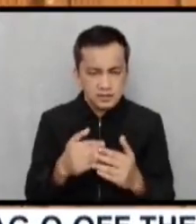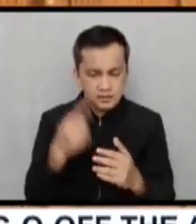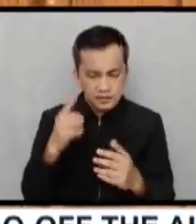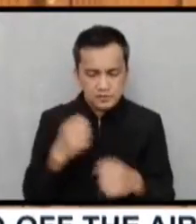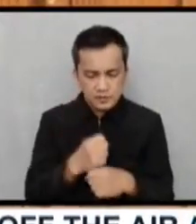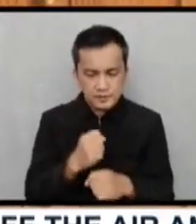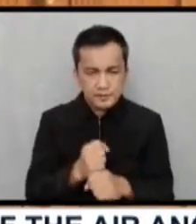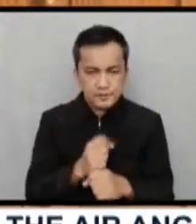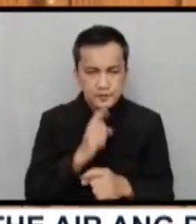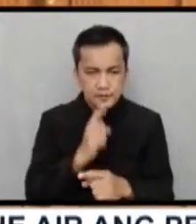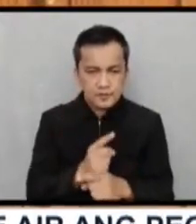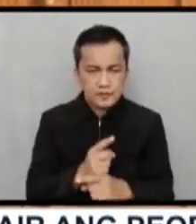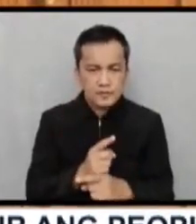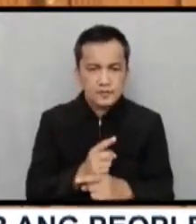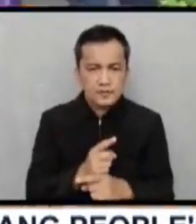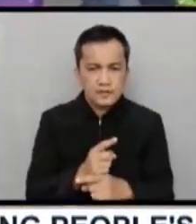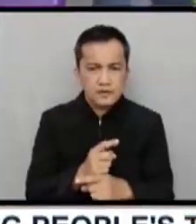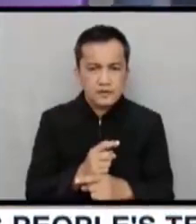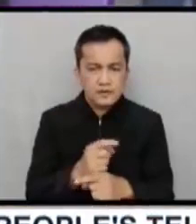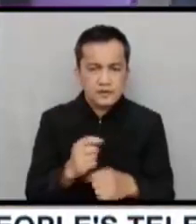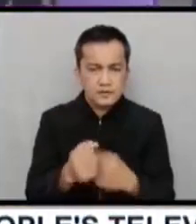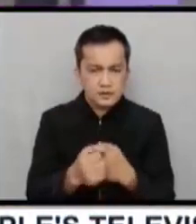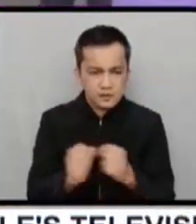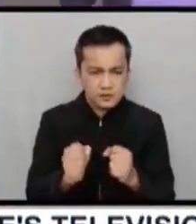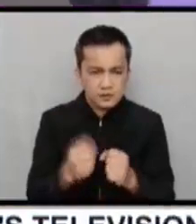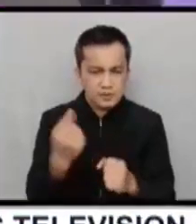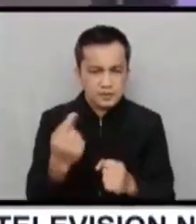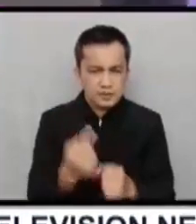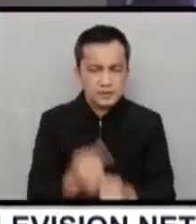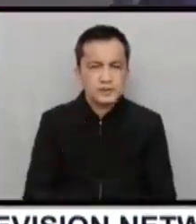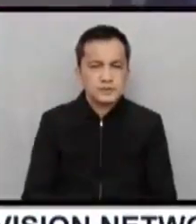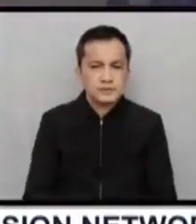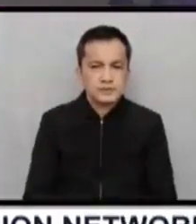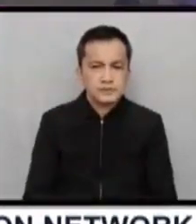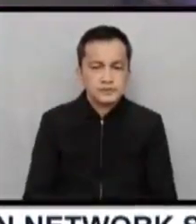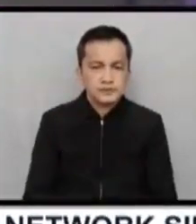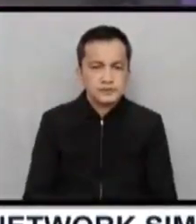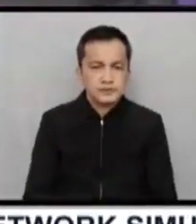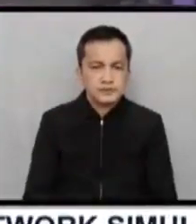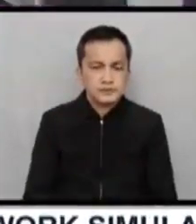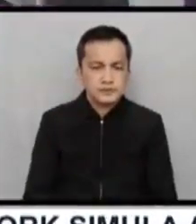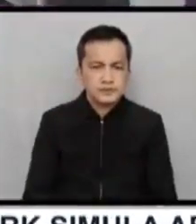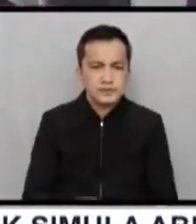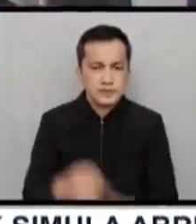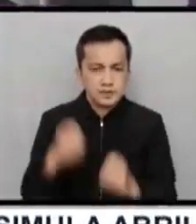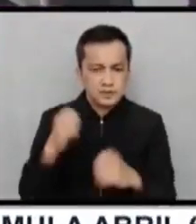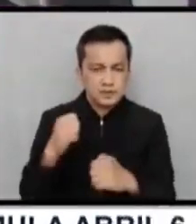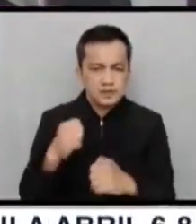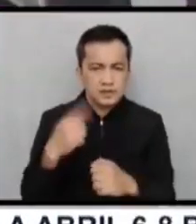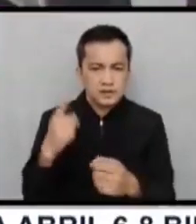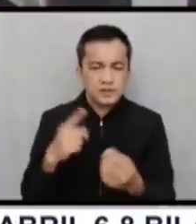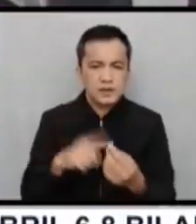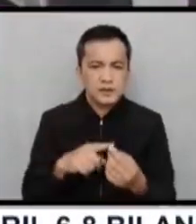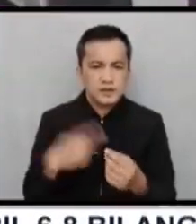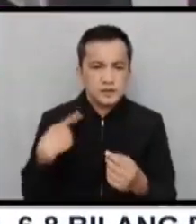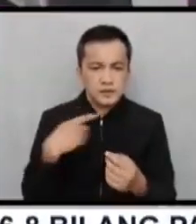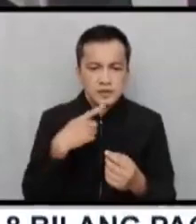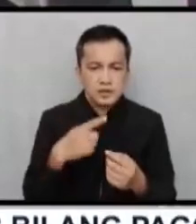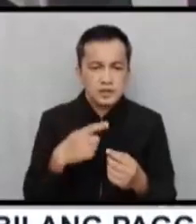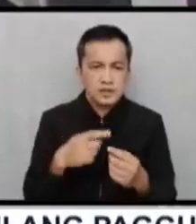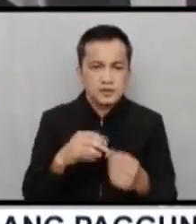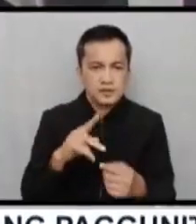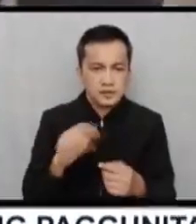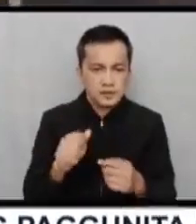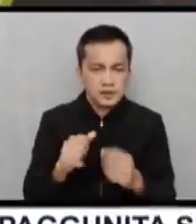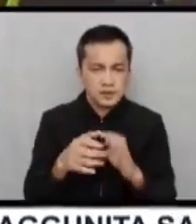natin ang road safety ng bawat isa. Inaasahang magkakaroon din ng convergence operation ang PDEA,